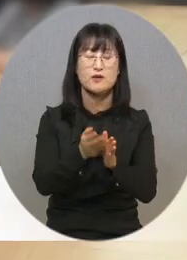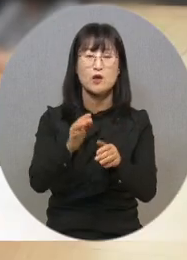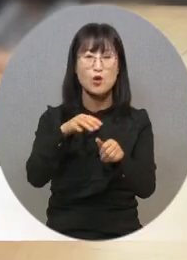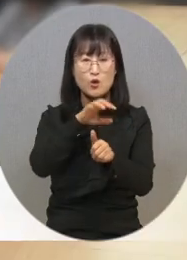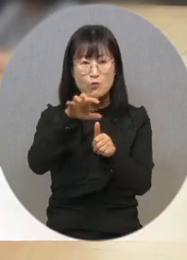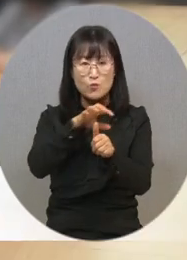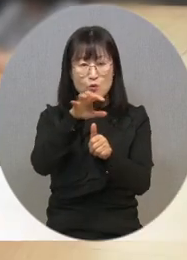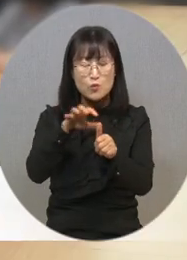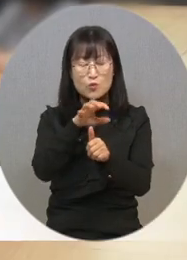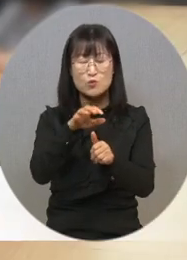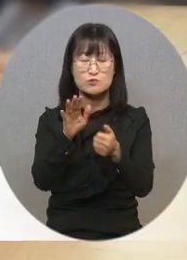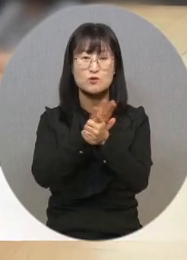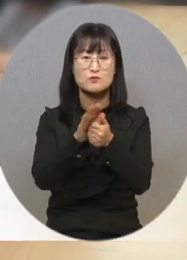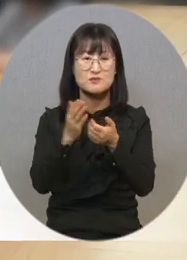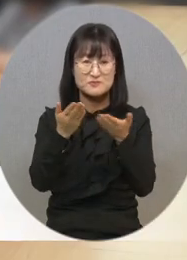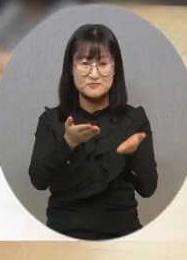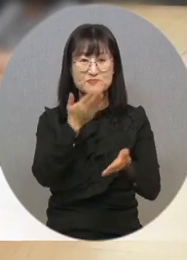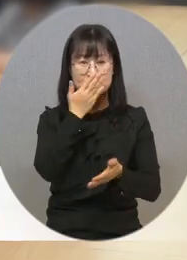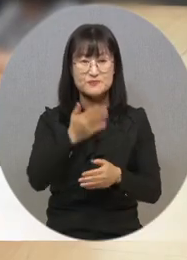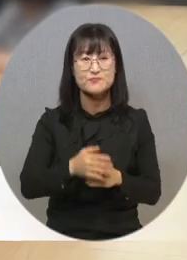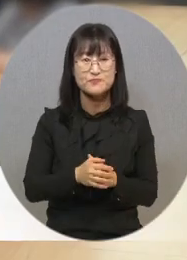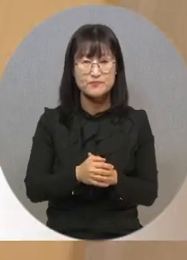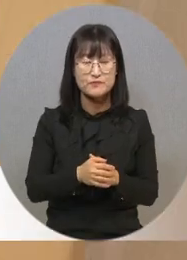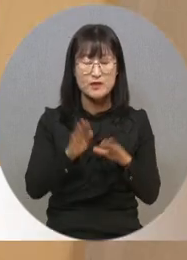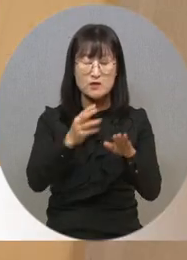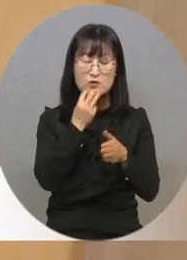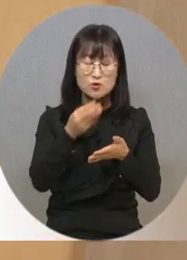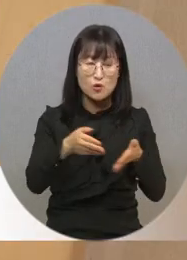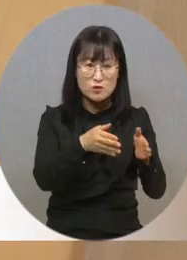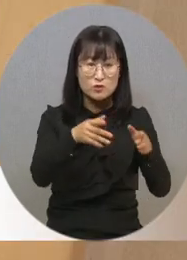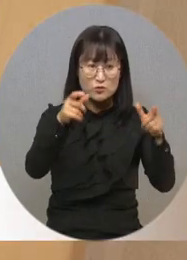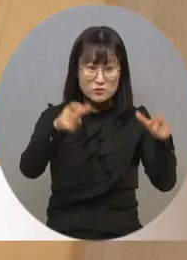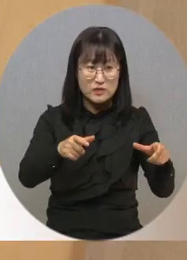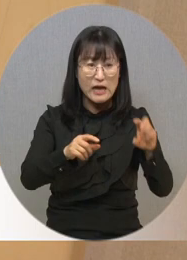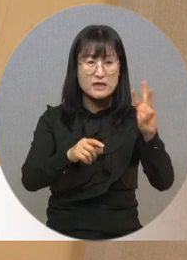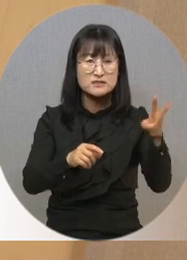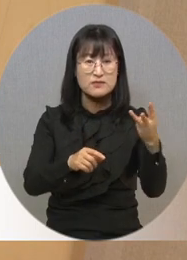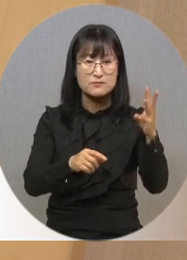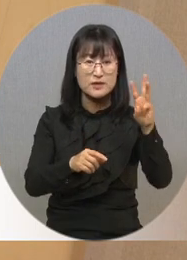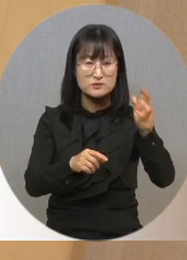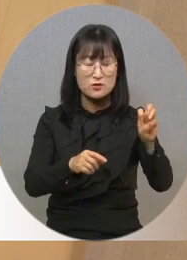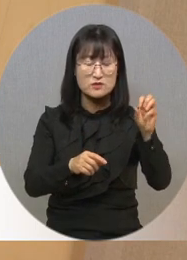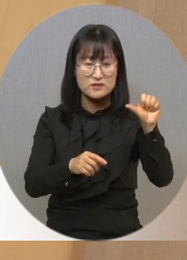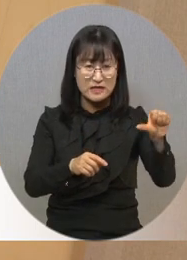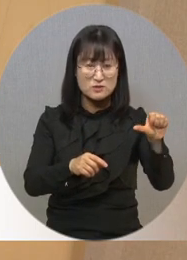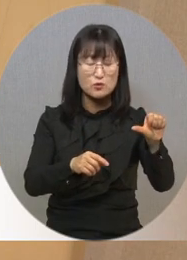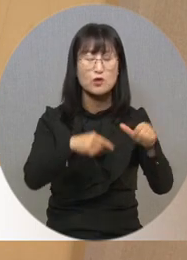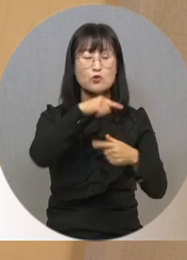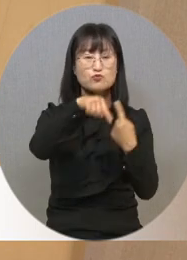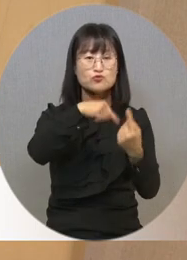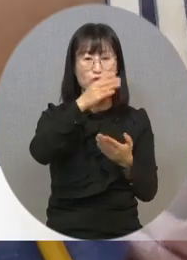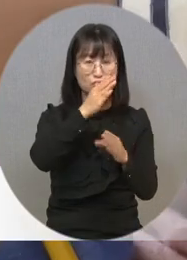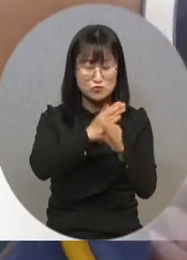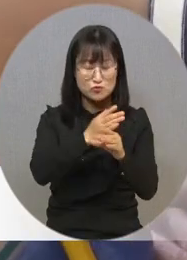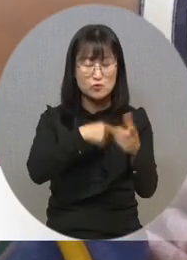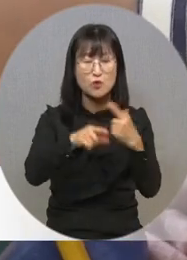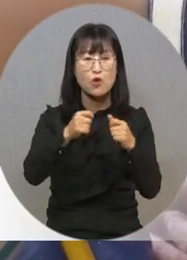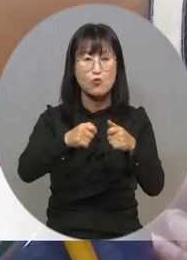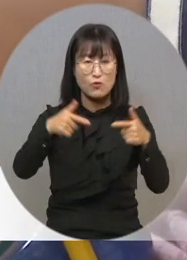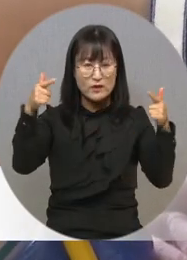서비스를 제공받을 수 있습니다. 현재 경기도 시군에 335개를 운영 중이며 점차